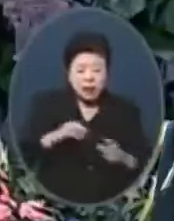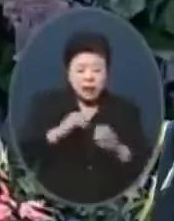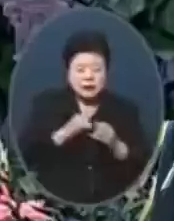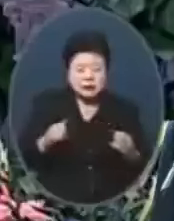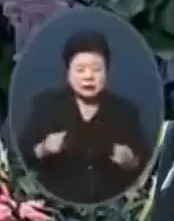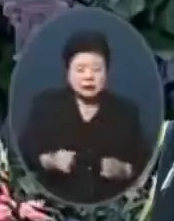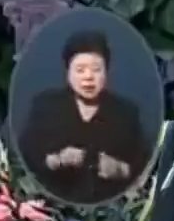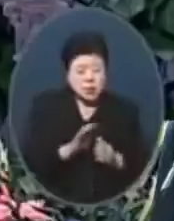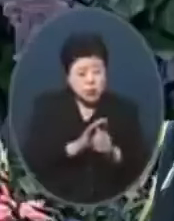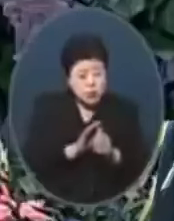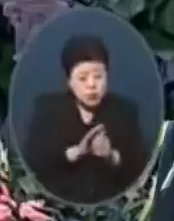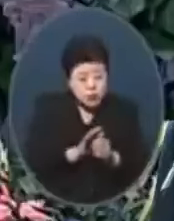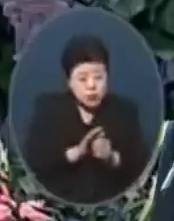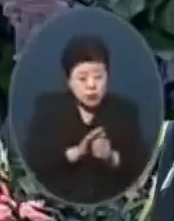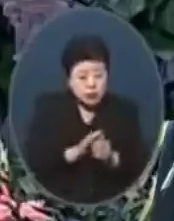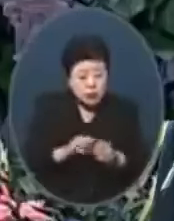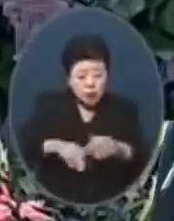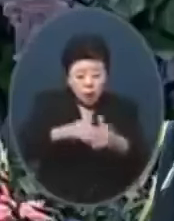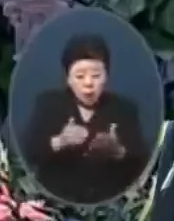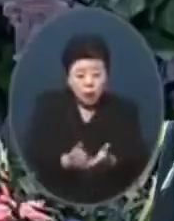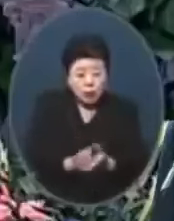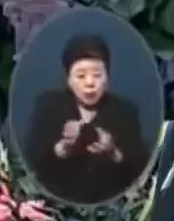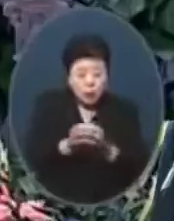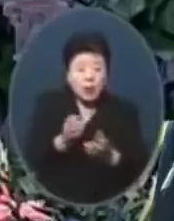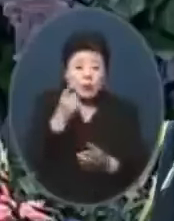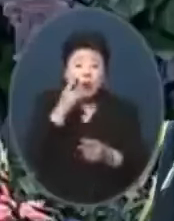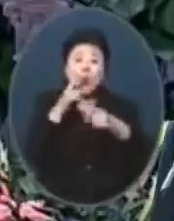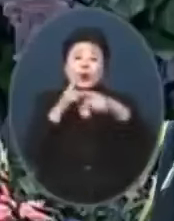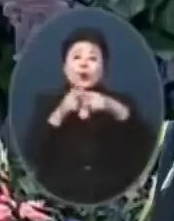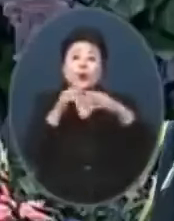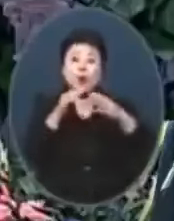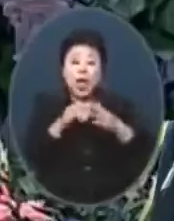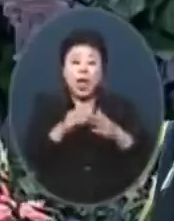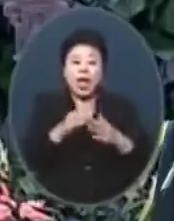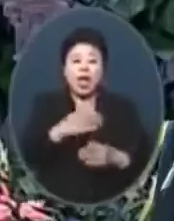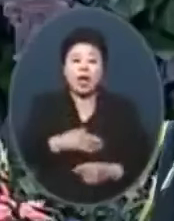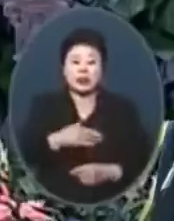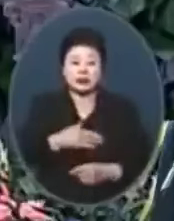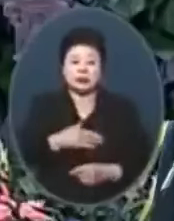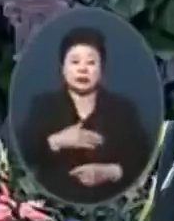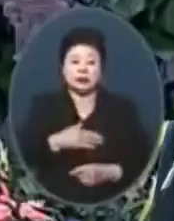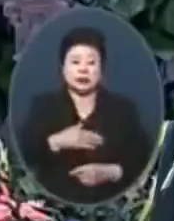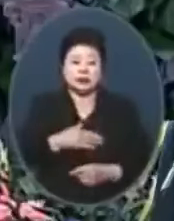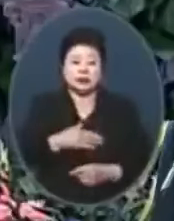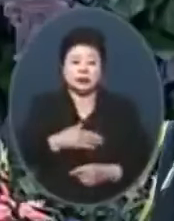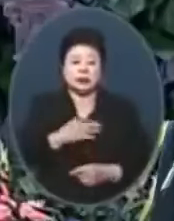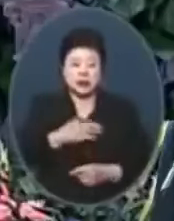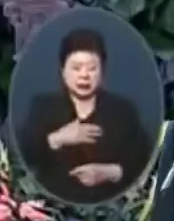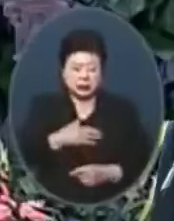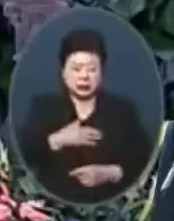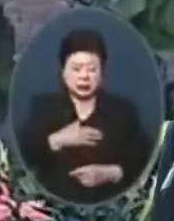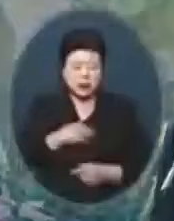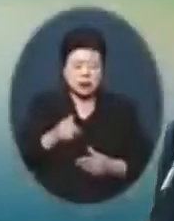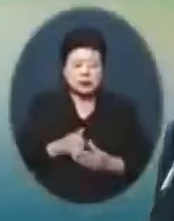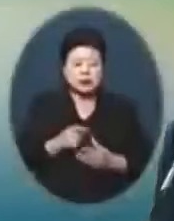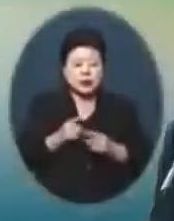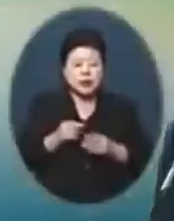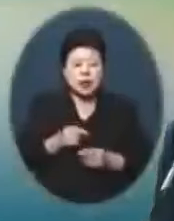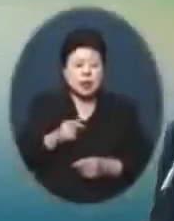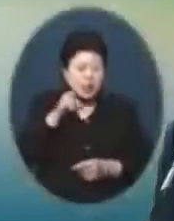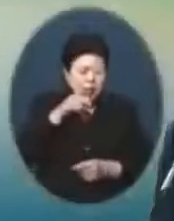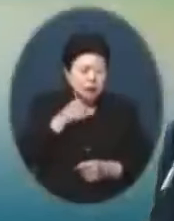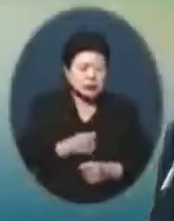위로하는 놀라운 공동체를 보았는데 그것이 바로 교회였습니다. 그는 이런 글을 남겼습니다. 나는 종종 교회를